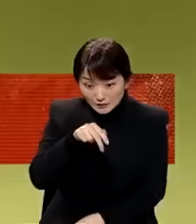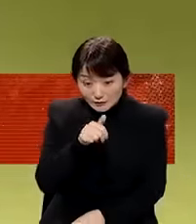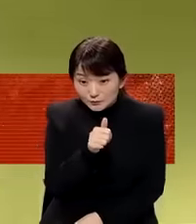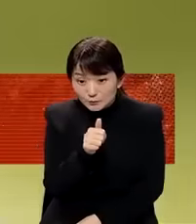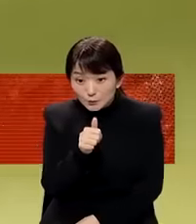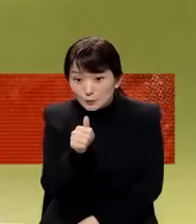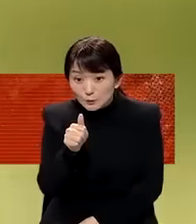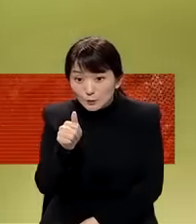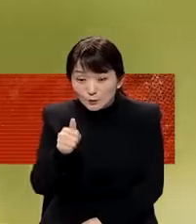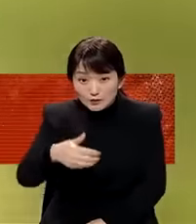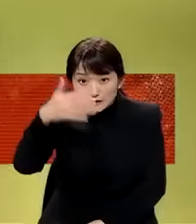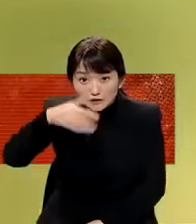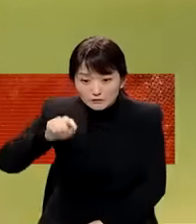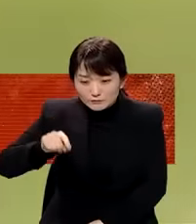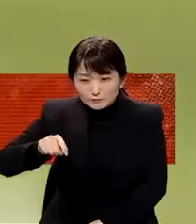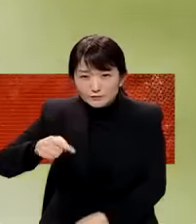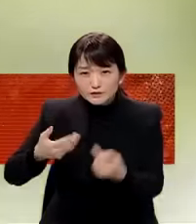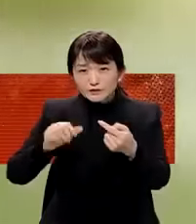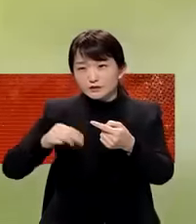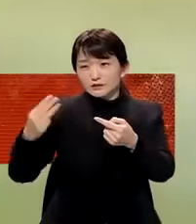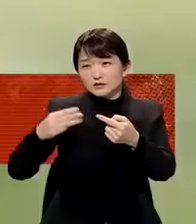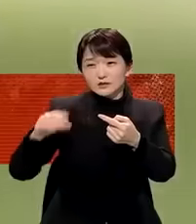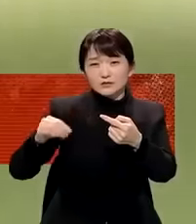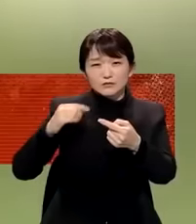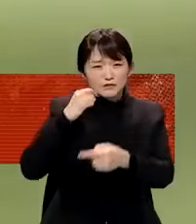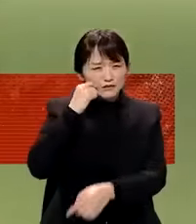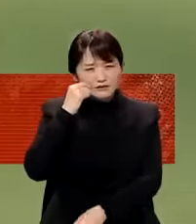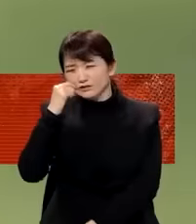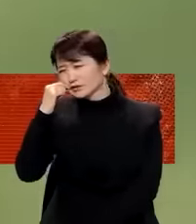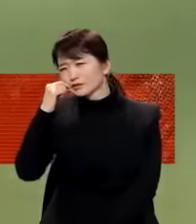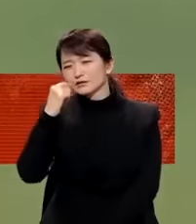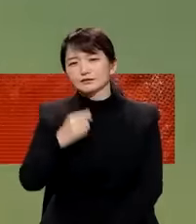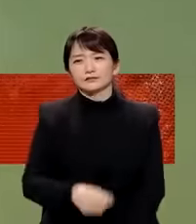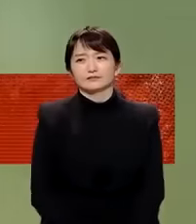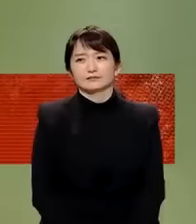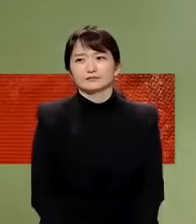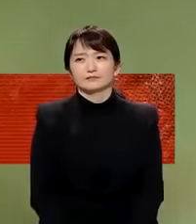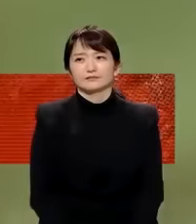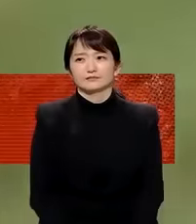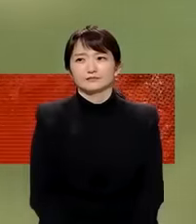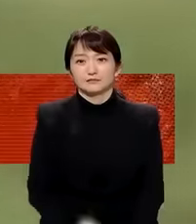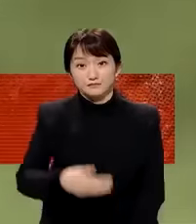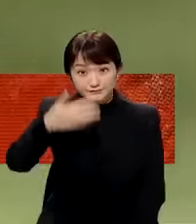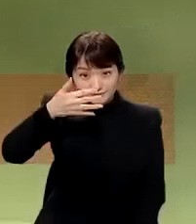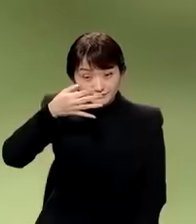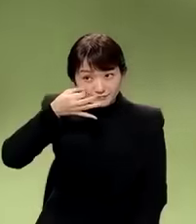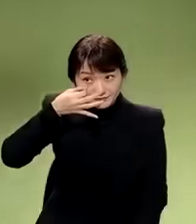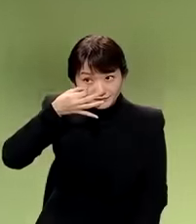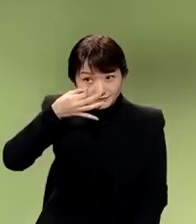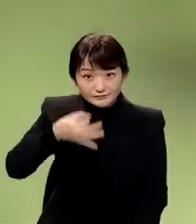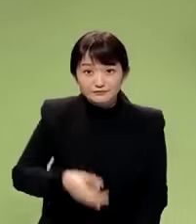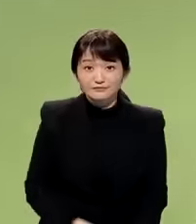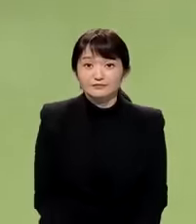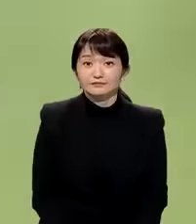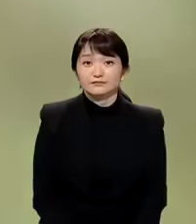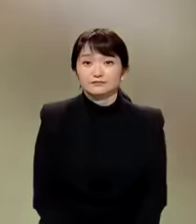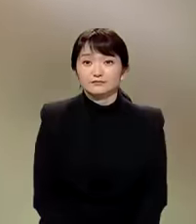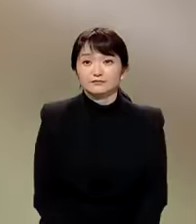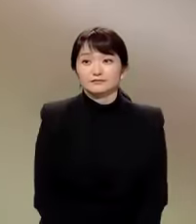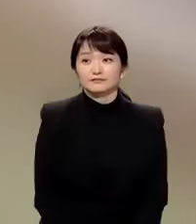1억 만회가 넘는 조회수를 기록하면서 굉장히 큰 인기를 끌고 있다고 합니다 먼저 그 영상부터 좀 보